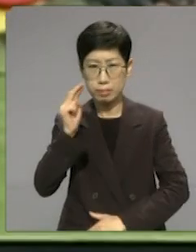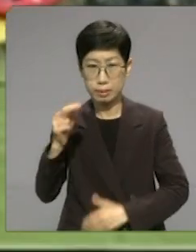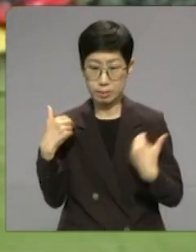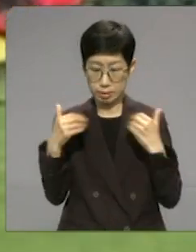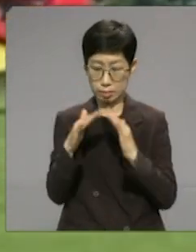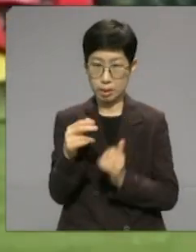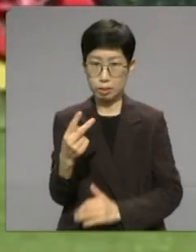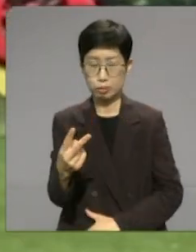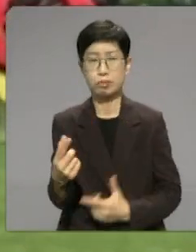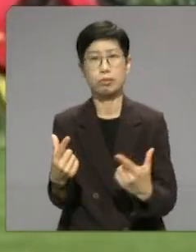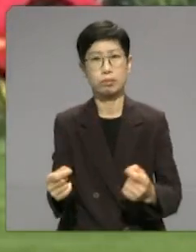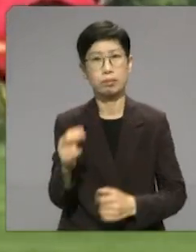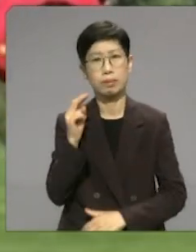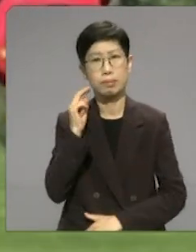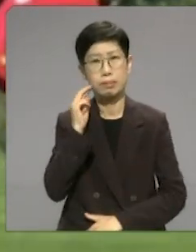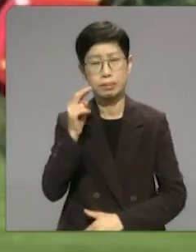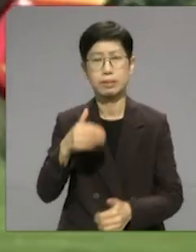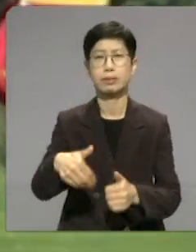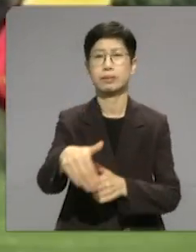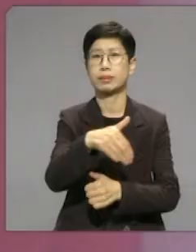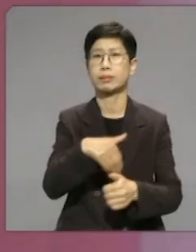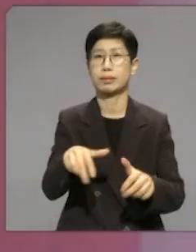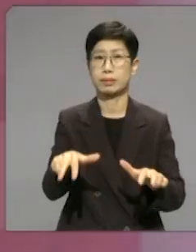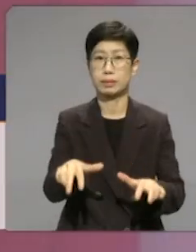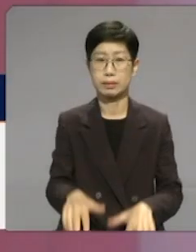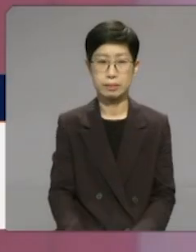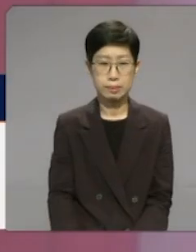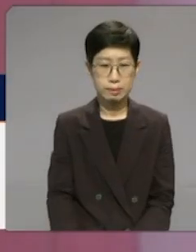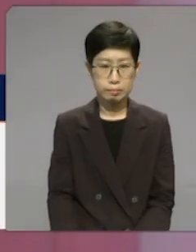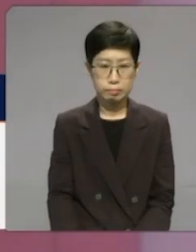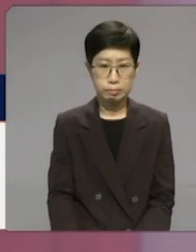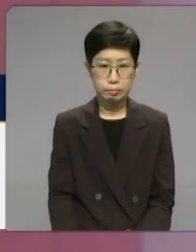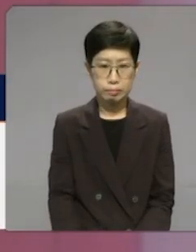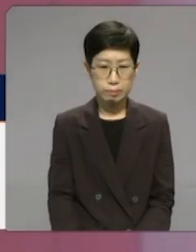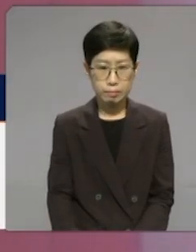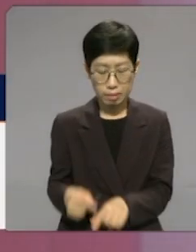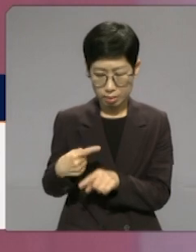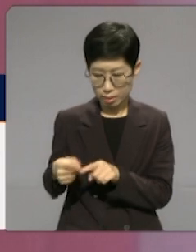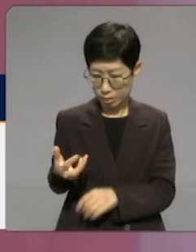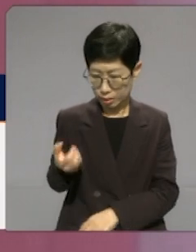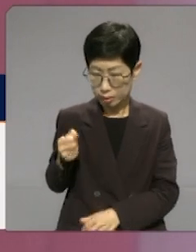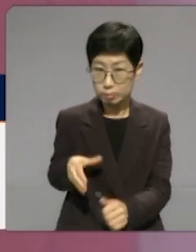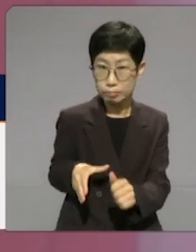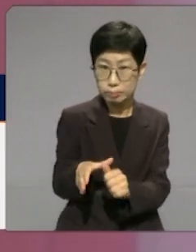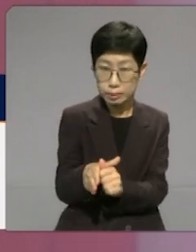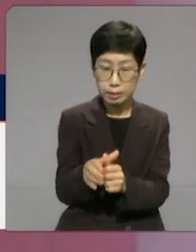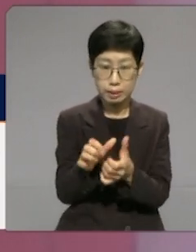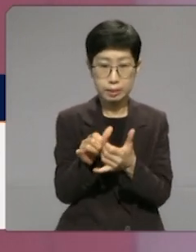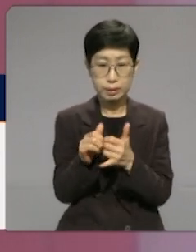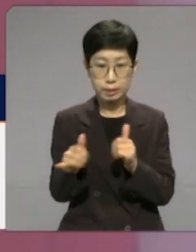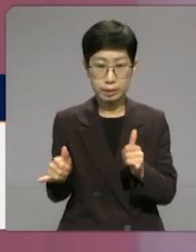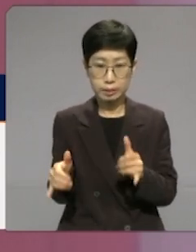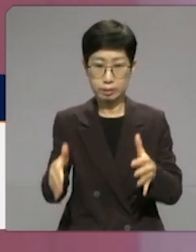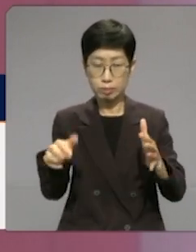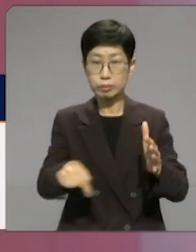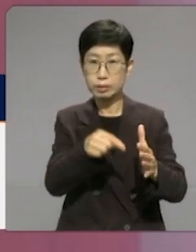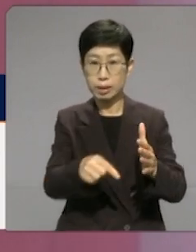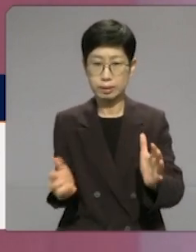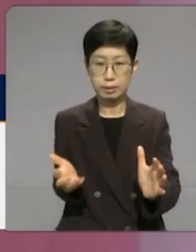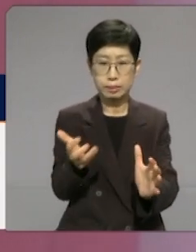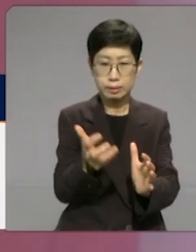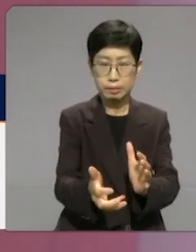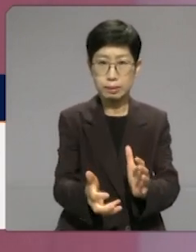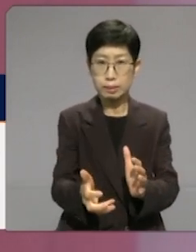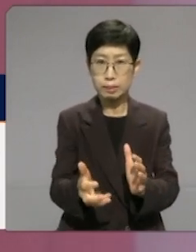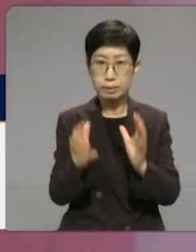2명도 중태인 것으로 알려졌습니다. When the offender armed with a knife walked into the premises and started to